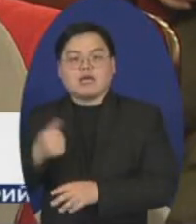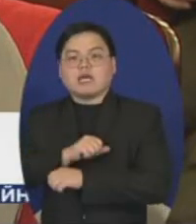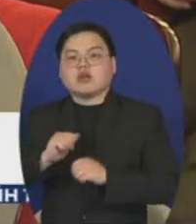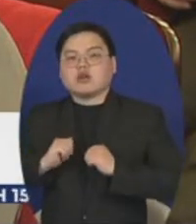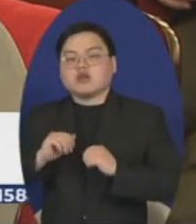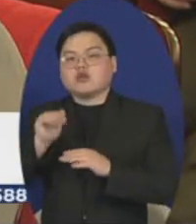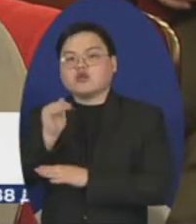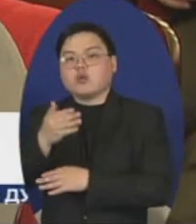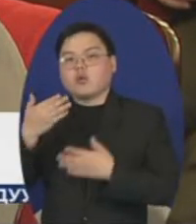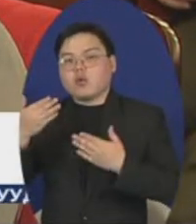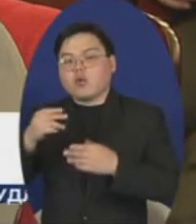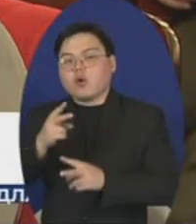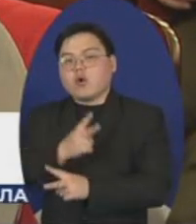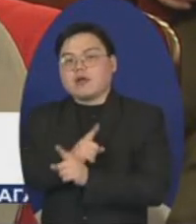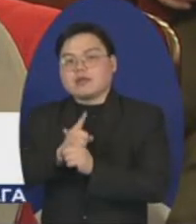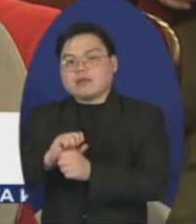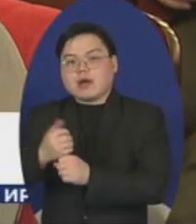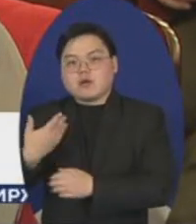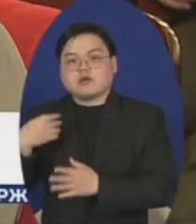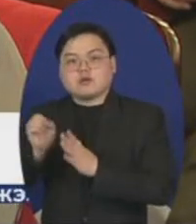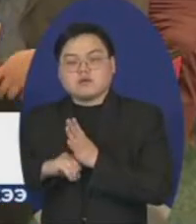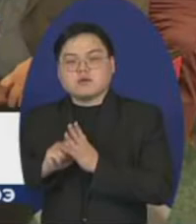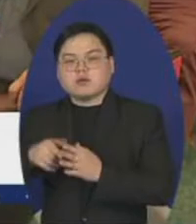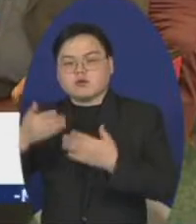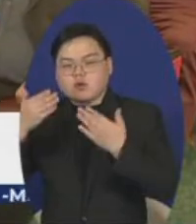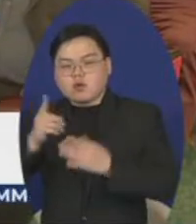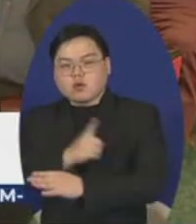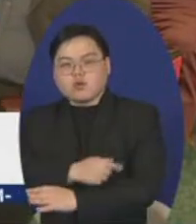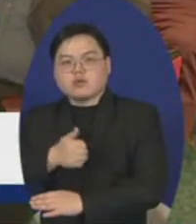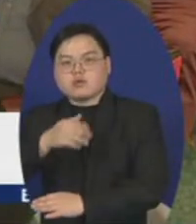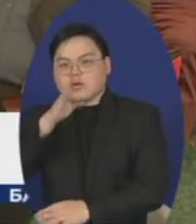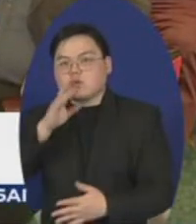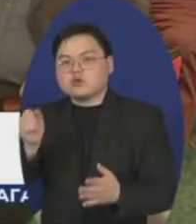хурал хуулиар хүлээж байгаа учраас энэхүү хурлаас гарах үр дүн